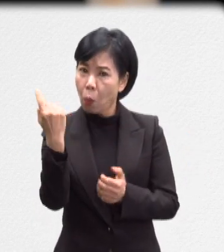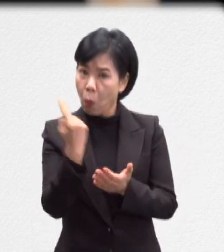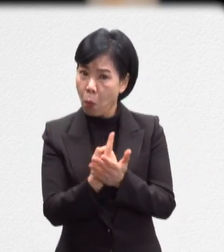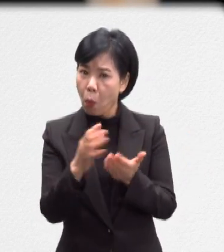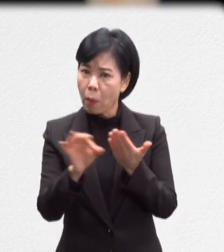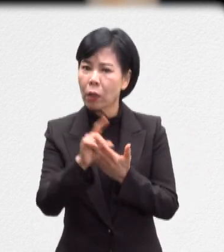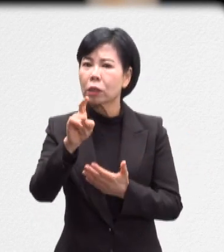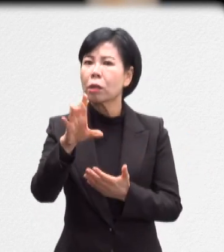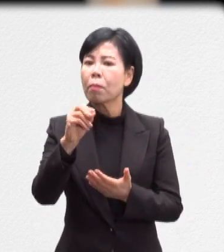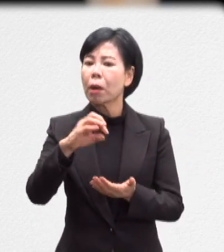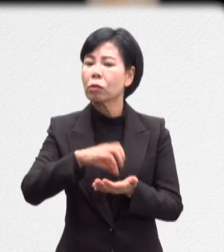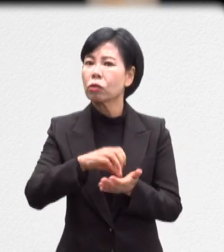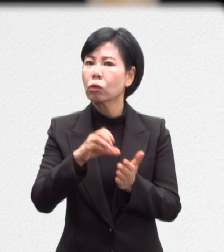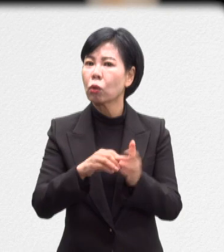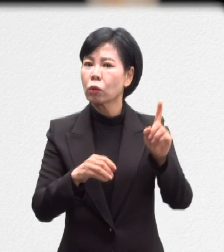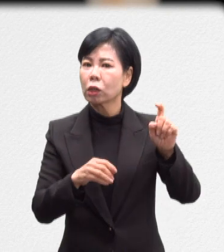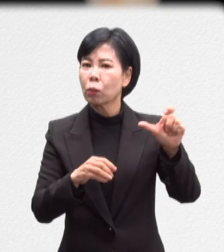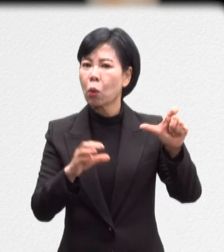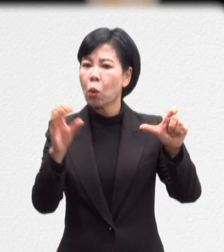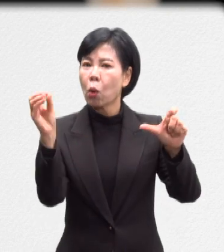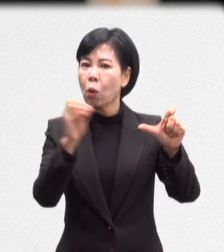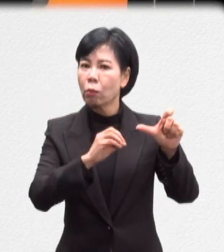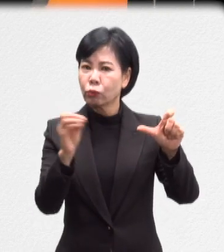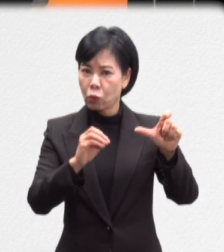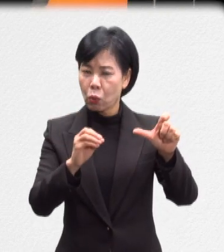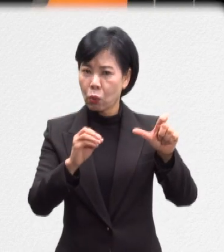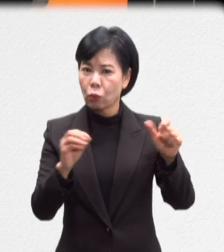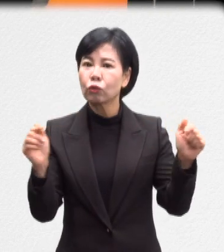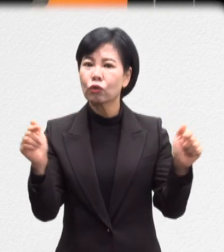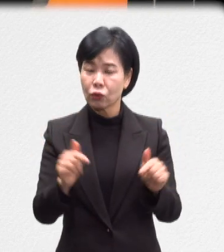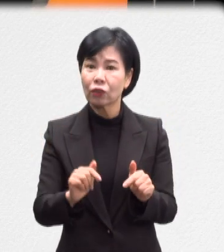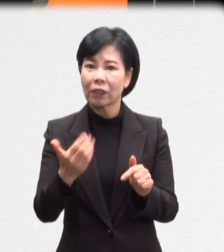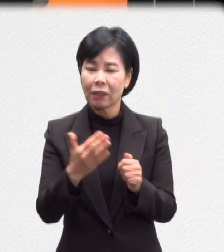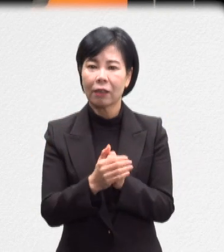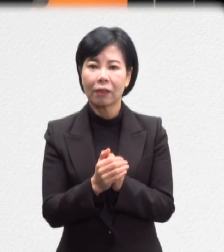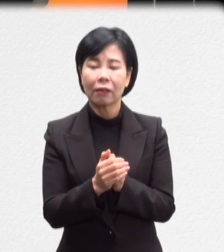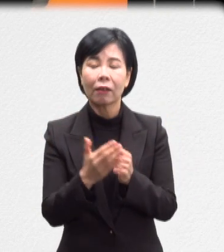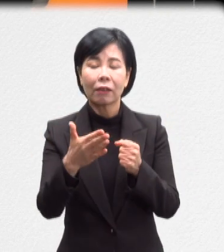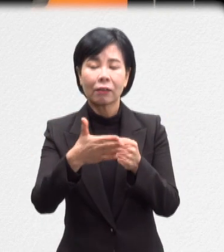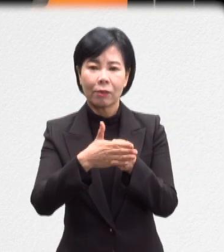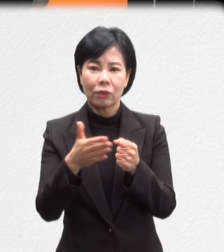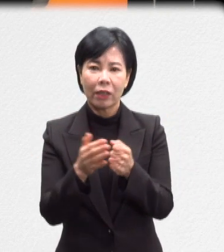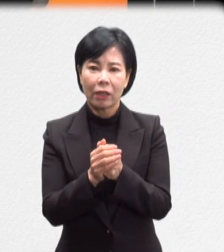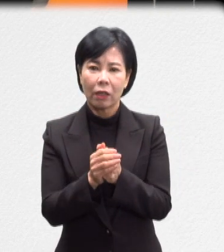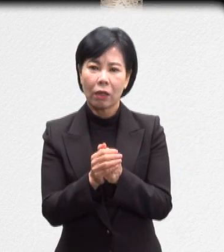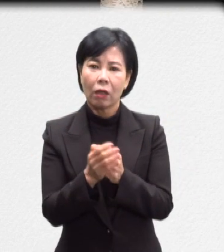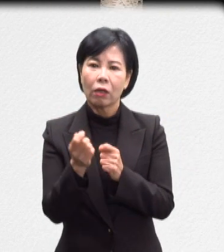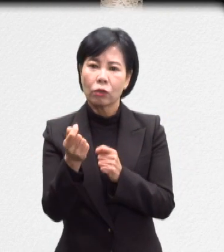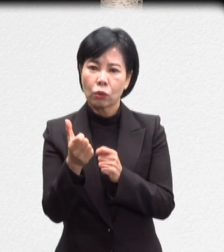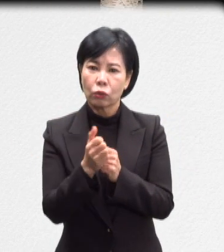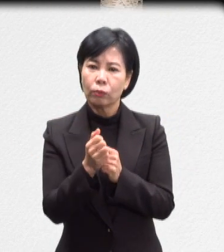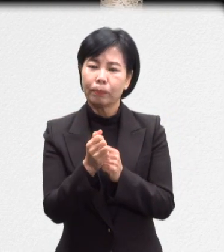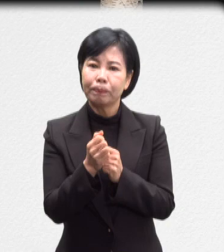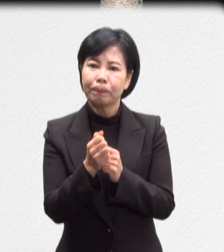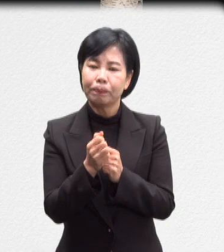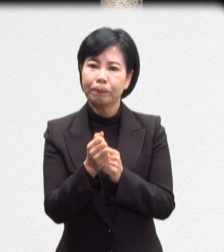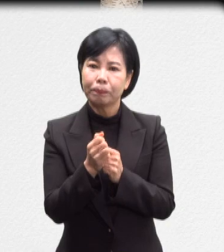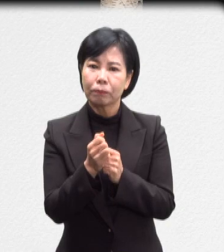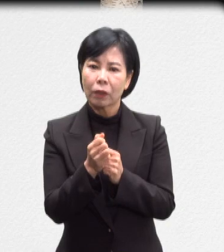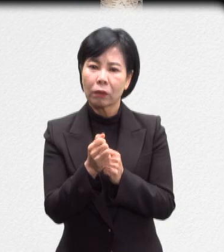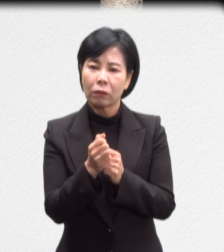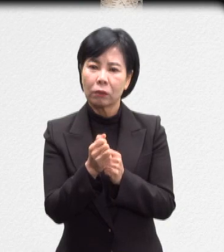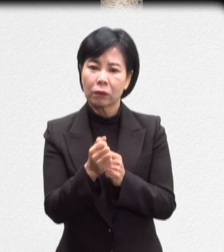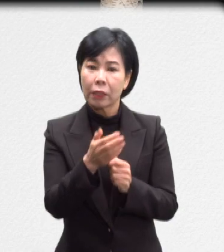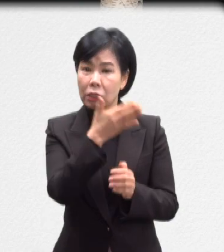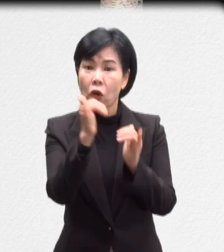16만 명 정도로 한 15% 정도 더 줄어들게 됩니다. 그래서 그런 부분에 그 좀 우려가 좀 있고 순유입과 순유질을 뺀